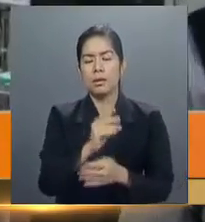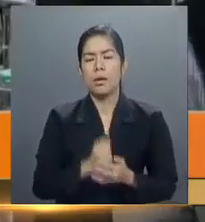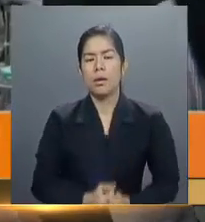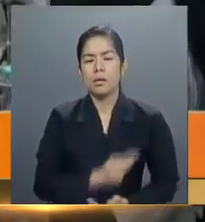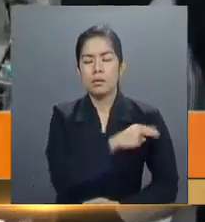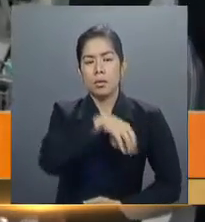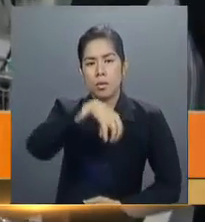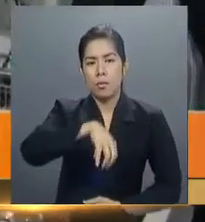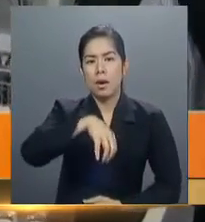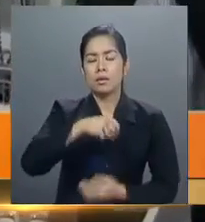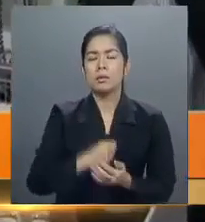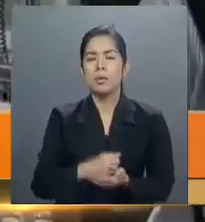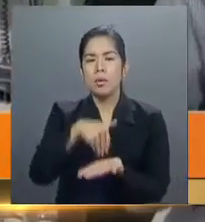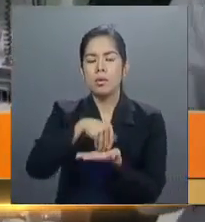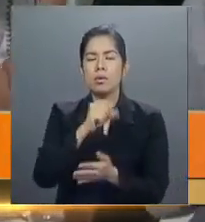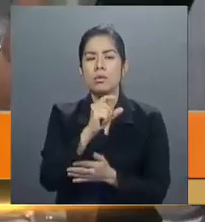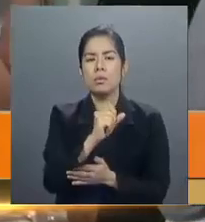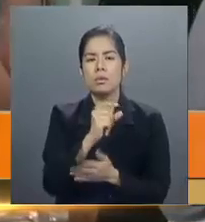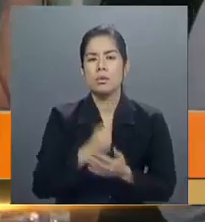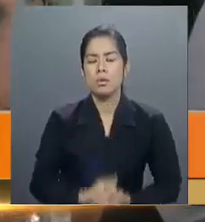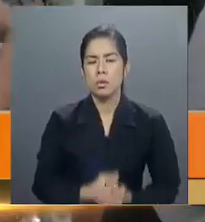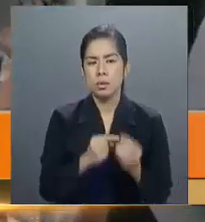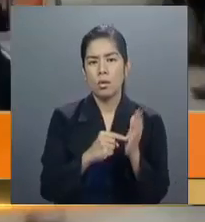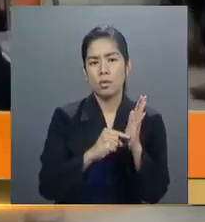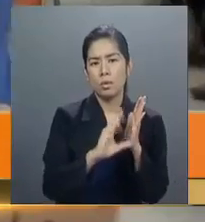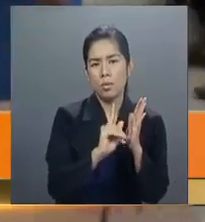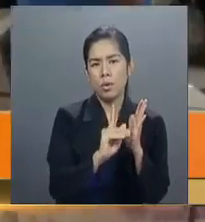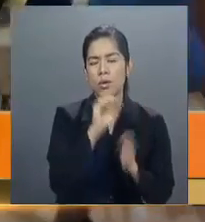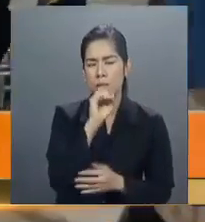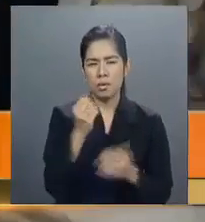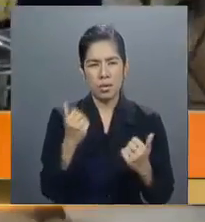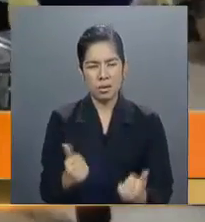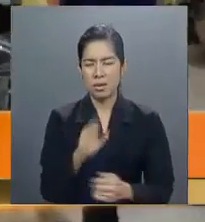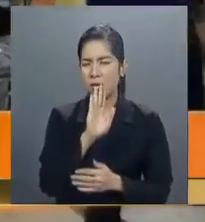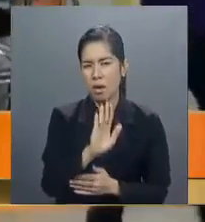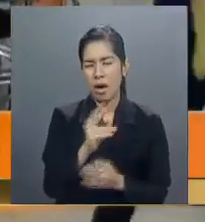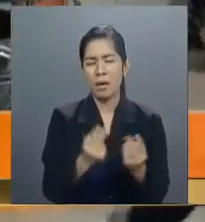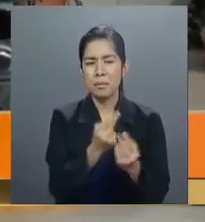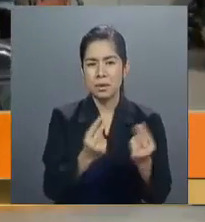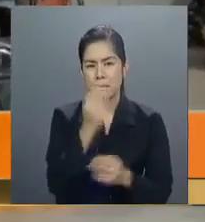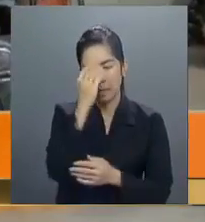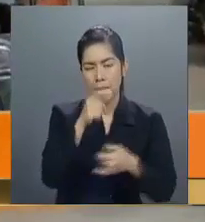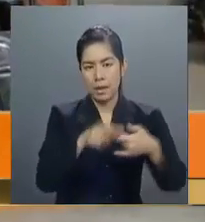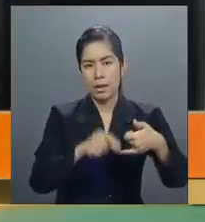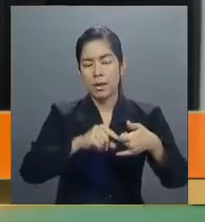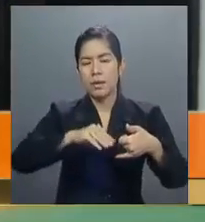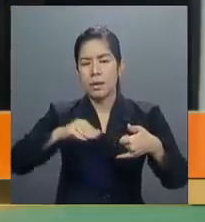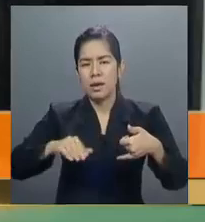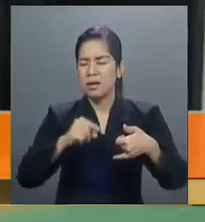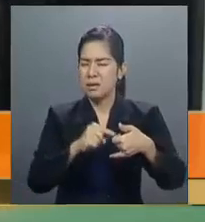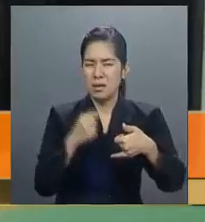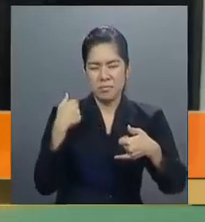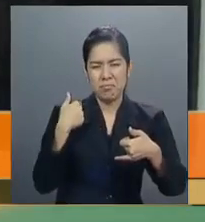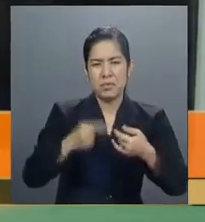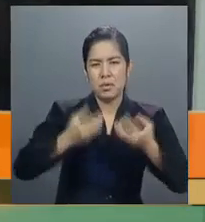บุรีได้สั่งเจ้าหน้าที่ไม่อนุญาตให้เยี่ยมโดยเด็ดขาดนะคะเนื่องจากว่าเด็กหญิงยังคงมีอาการทรงกับอาการทรุดต้